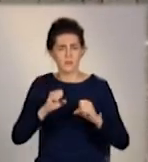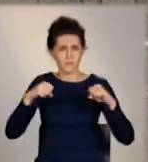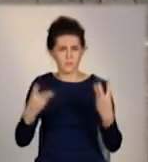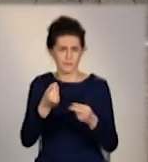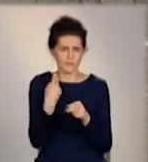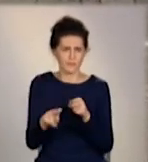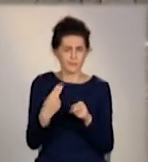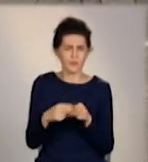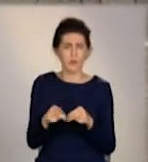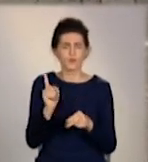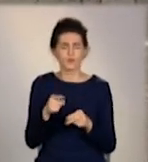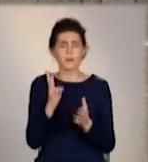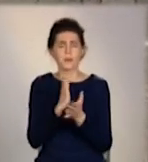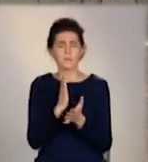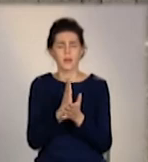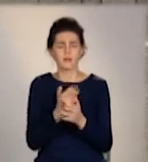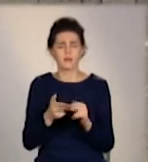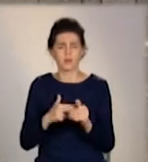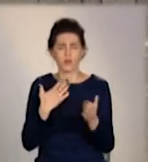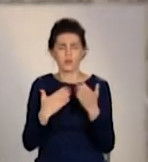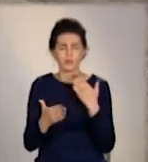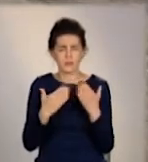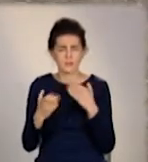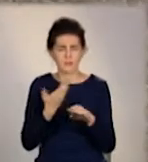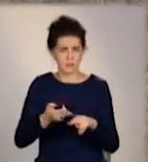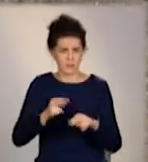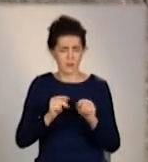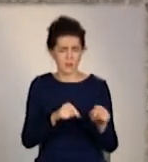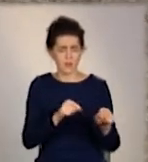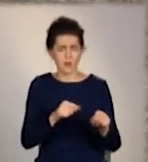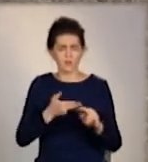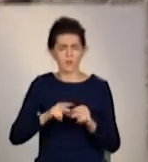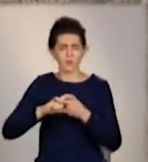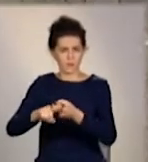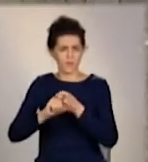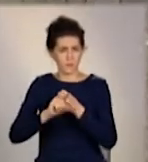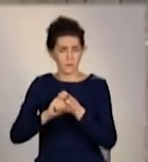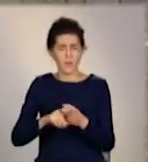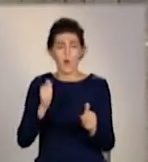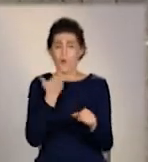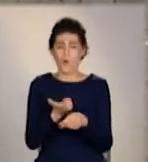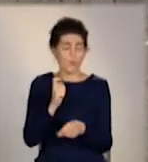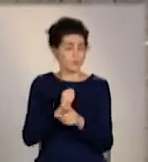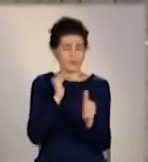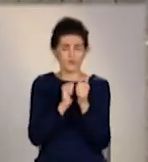теж мають відношення до цього процесу. Дуже часто